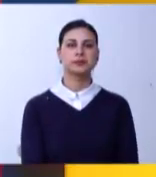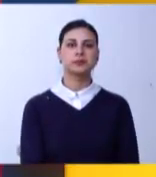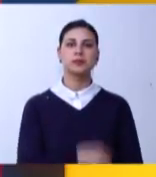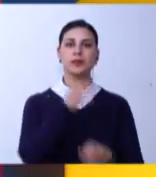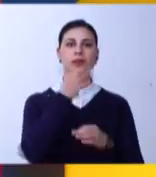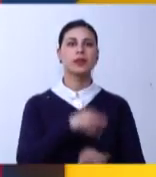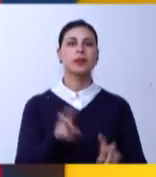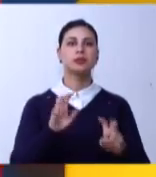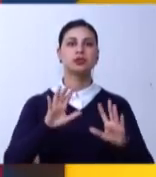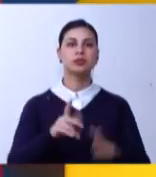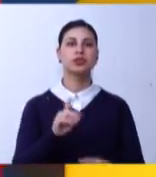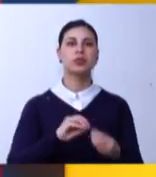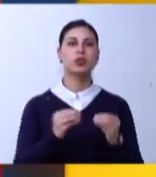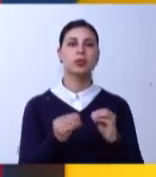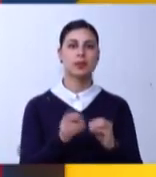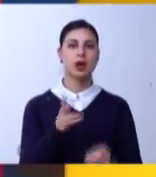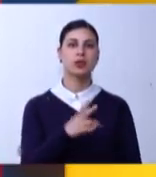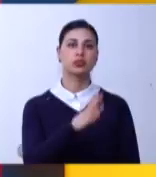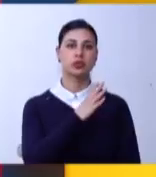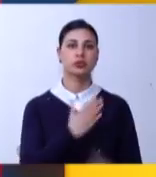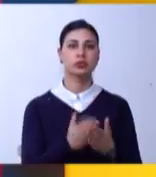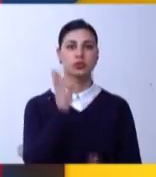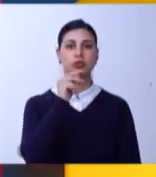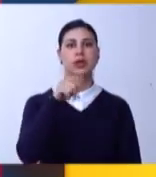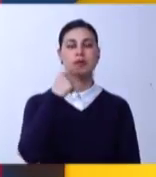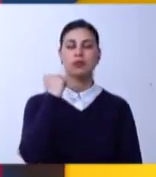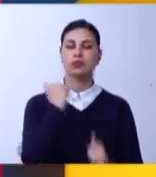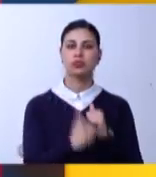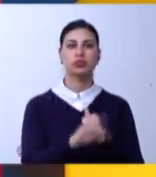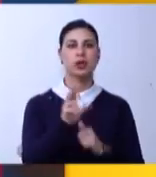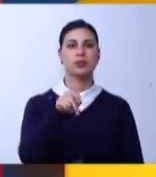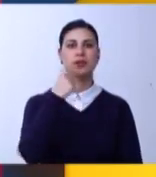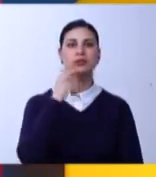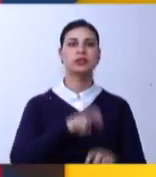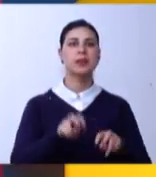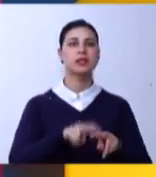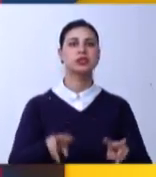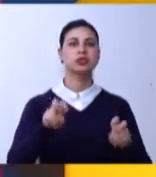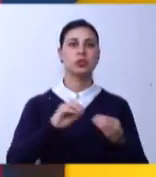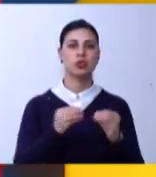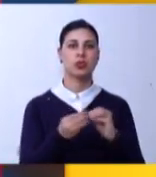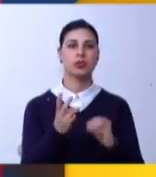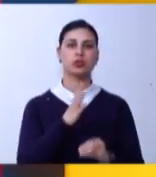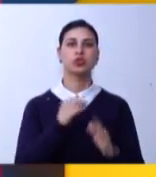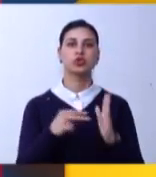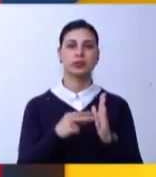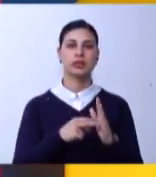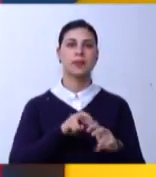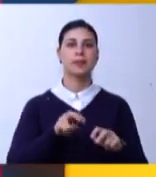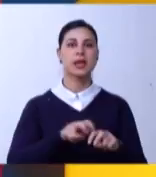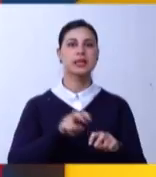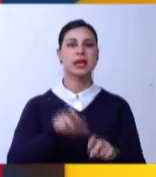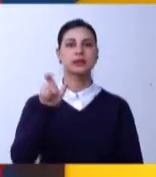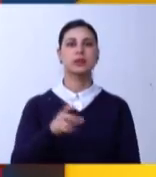ნებისმიერ შემთხვევაში რა პრობლემაზეც არ უნდა საუბრობდეთ, როდესაც ჩვევებზე საუბრობთ, ყოველთვის ხასუსავთ, სამედიცინო პრობლემები უნდა იყოს შეფასებული, პედიატრმა